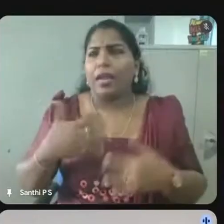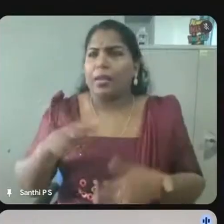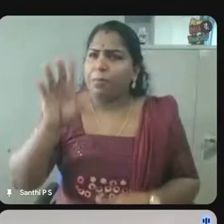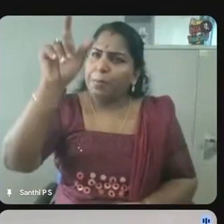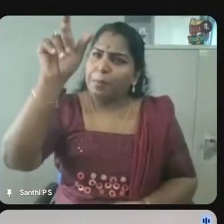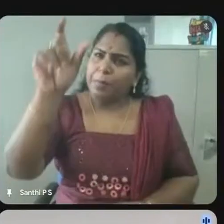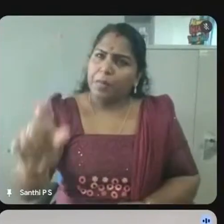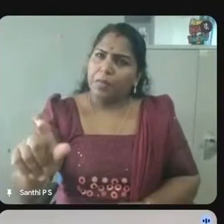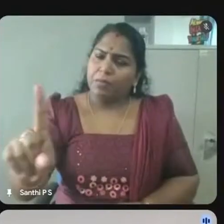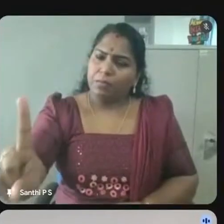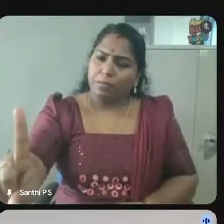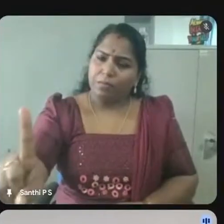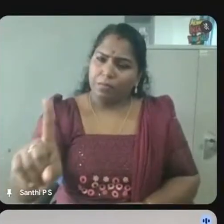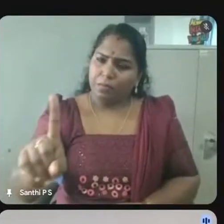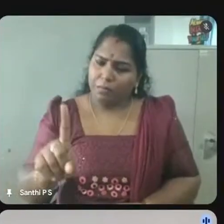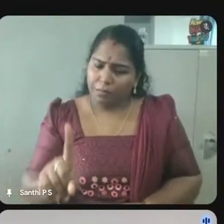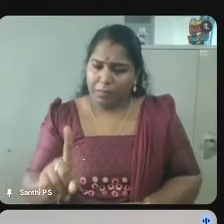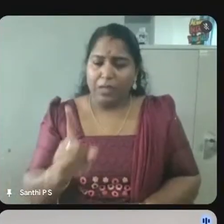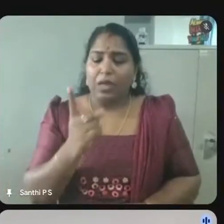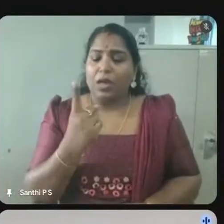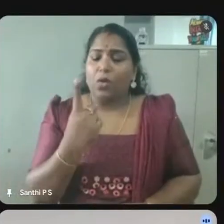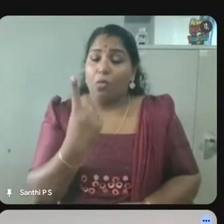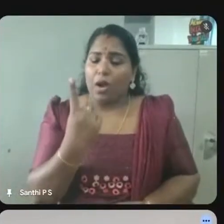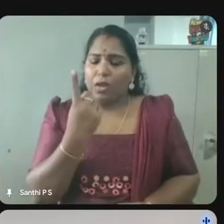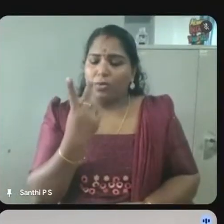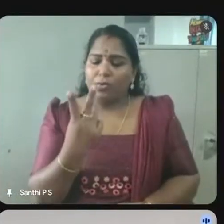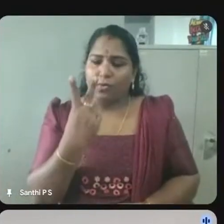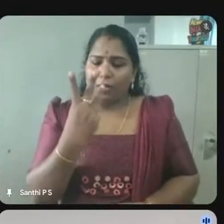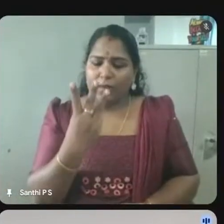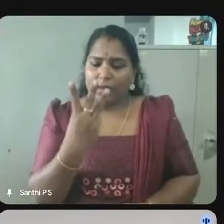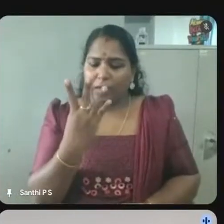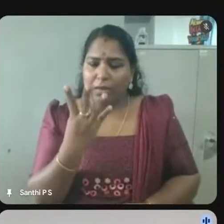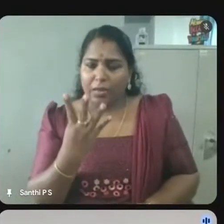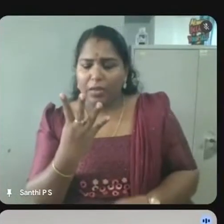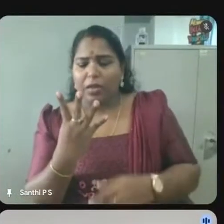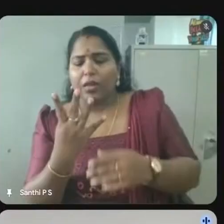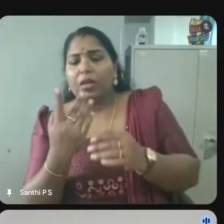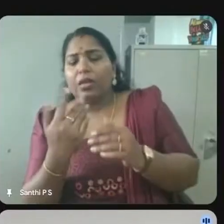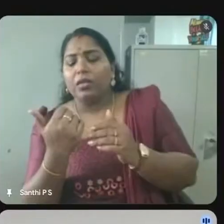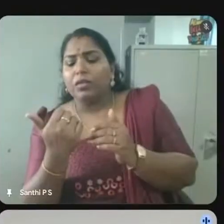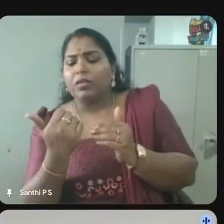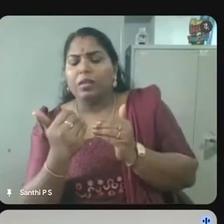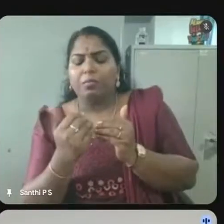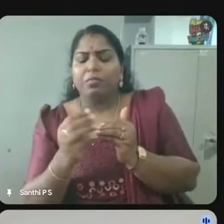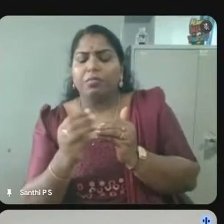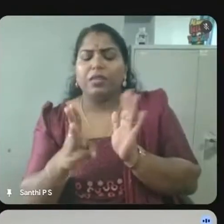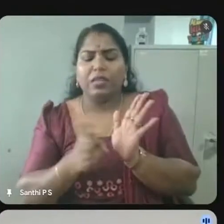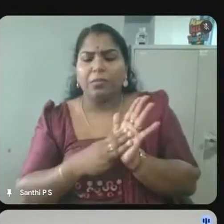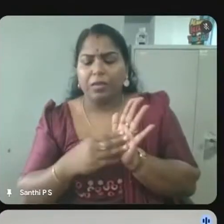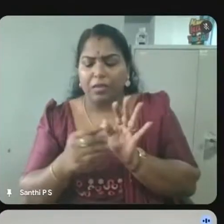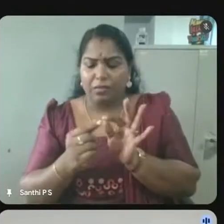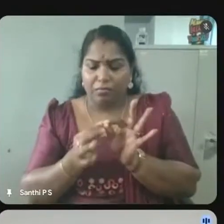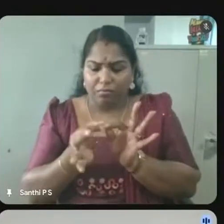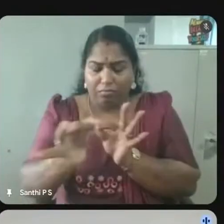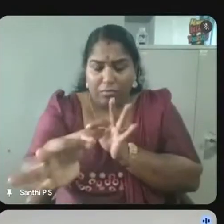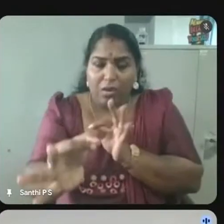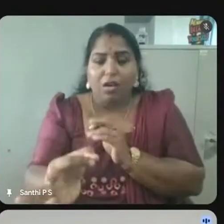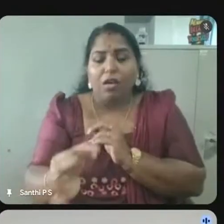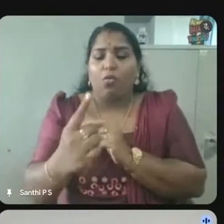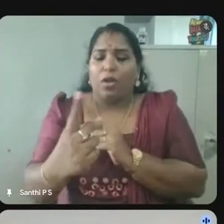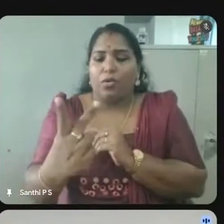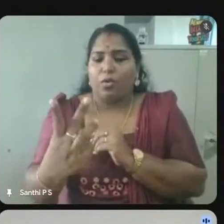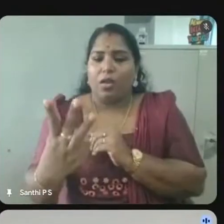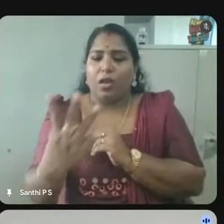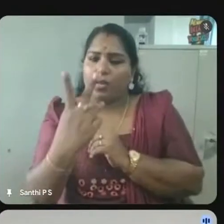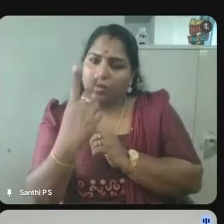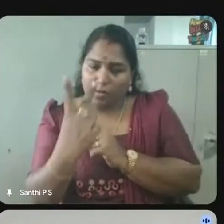നമ്മൾ കൗണ്ട് ചെയ്യാൻ പറയാം, ഫിംഗർ നമ്മൾ വിരൽ എണ്ണാൻ പറയുമ്പോൾ ഒരു 3 അടിക്ക് അകത്തു വിരൽ കാണിച്ചാലേ കൗണ്ട് ചെയ്യാൻ പറ്റുന്നുള്ളൂ